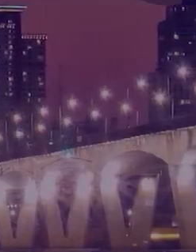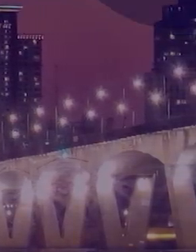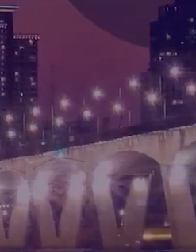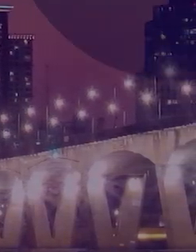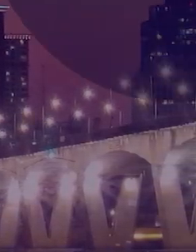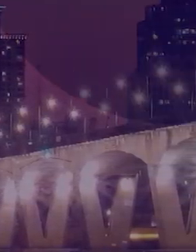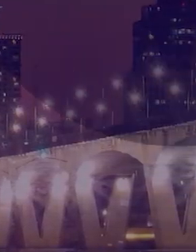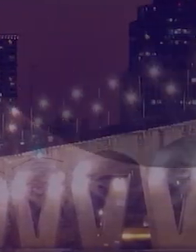n